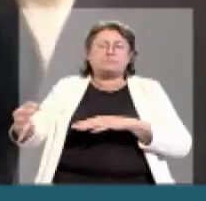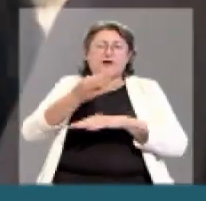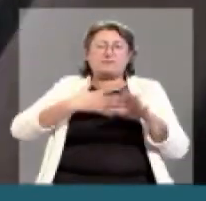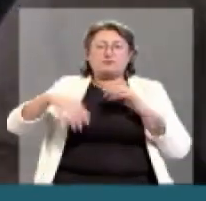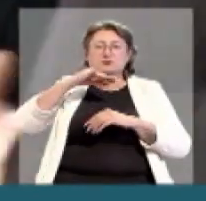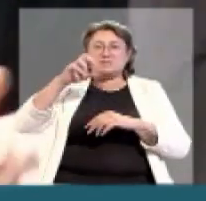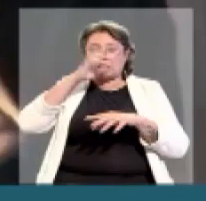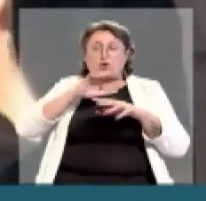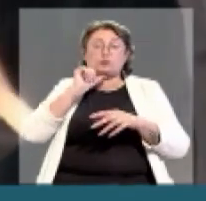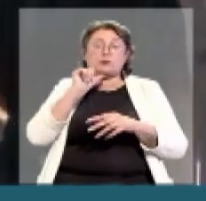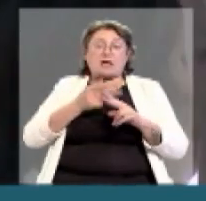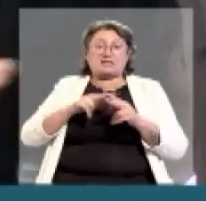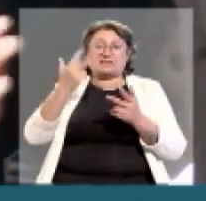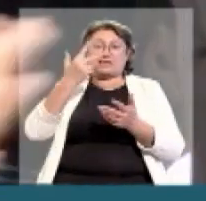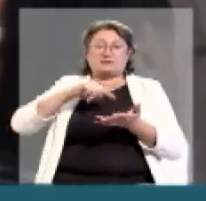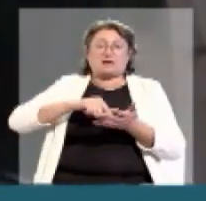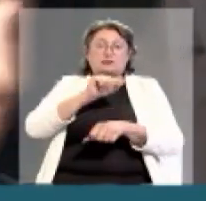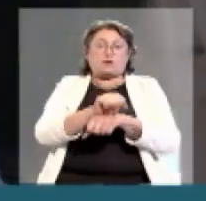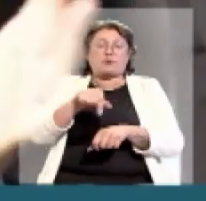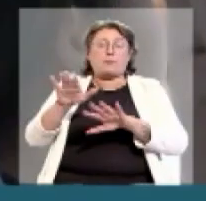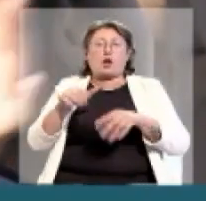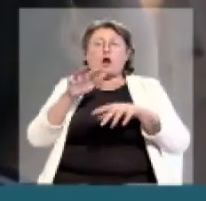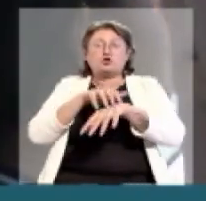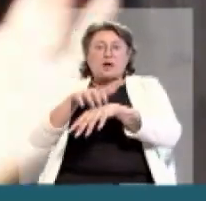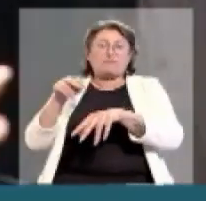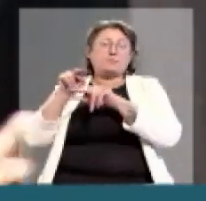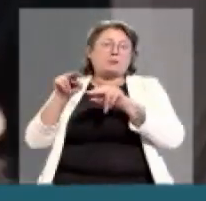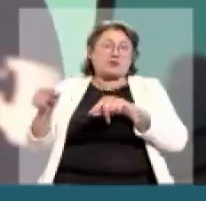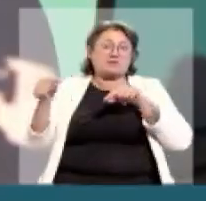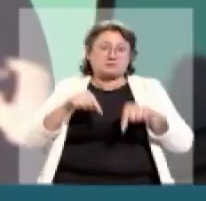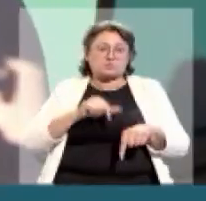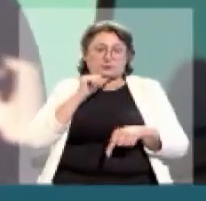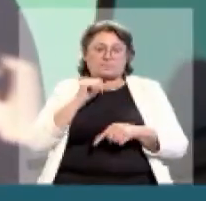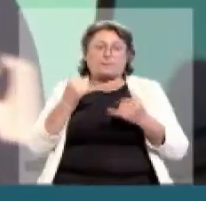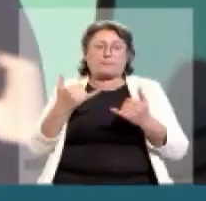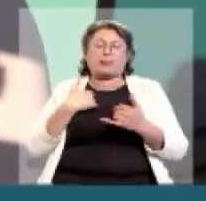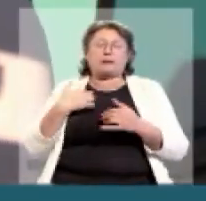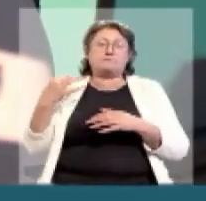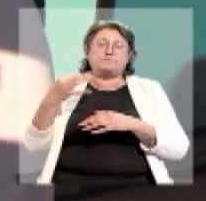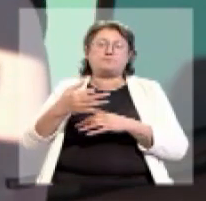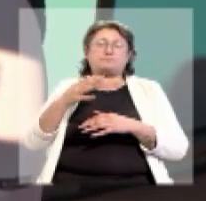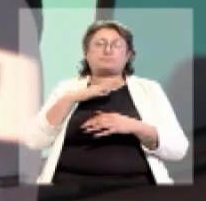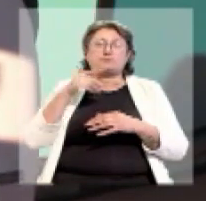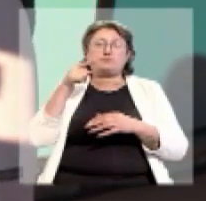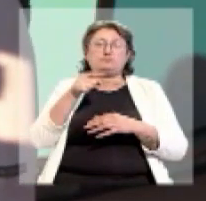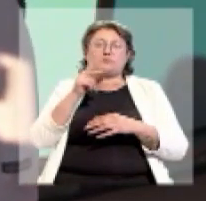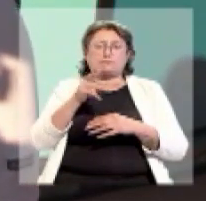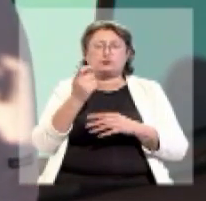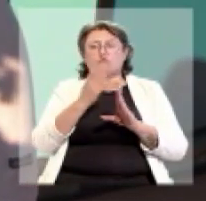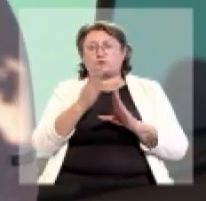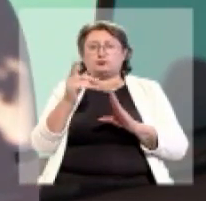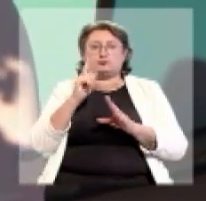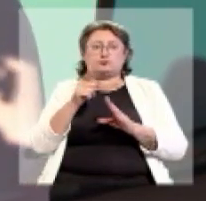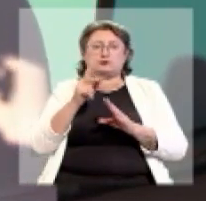страну. Кустанай – третья по счету остановка после Кокшетау и Петропавловска. Сегодня мы проехали первую 1000 километров, чуть